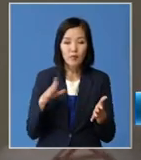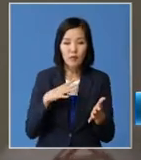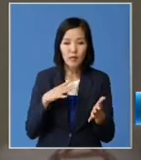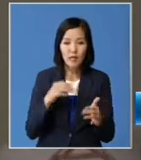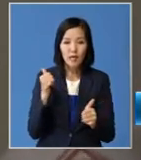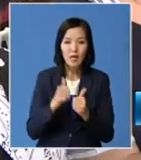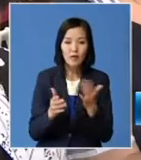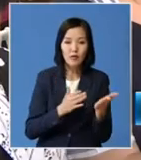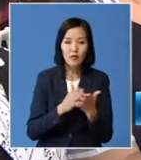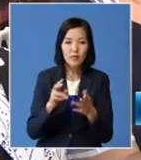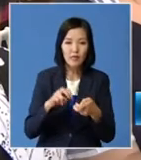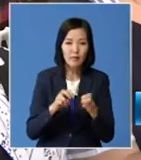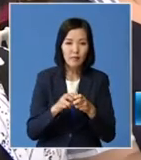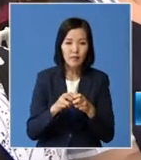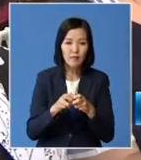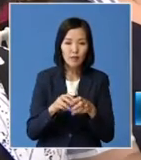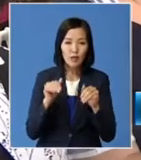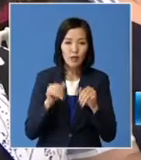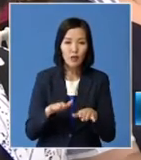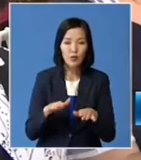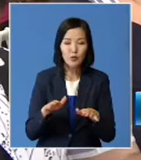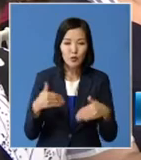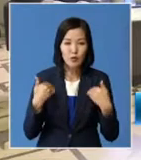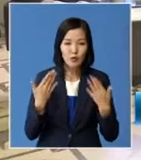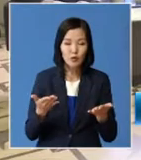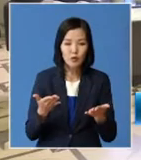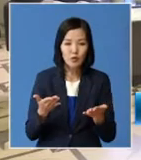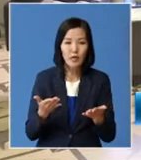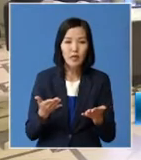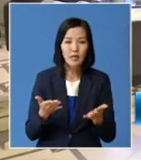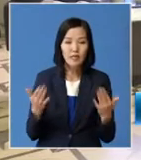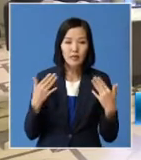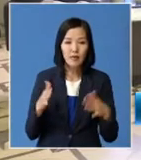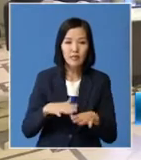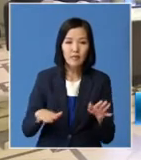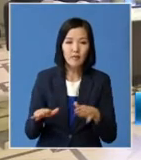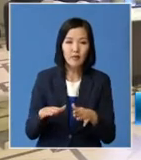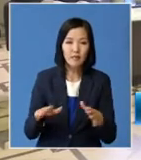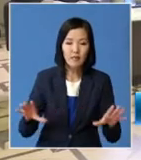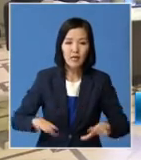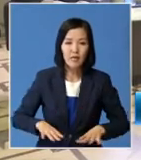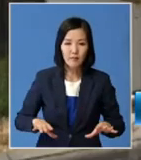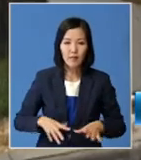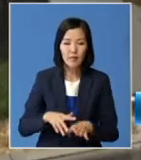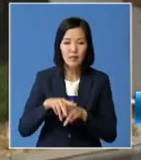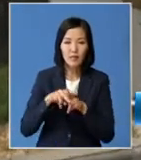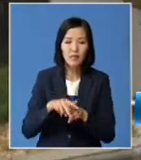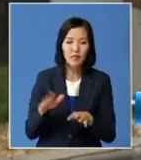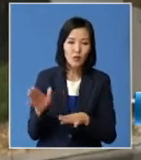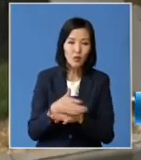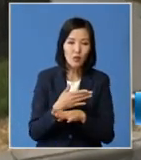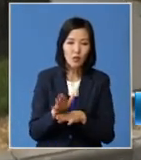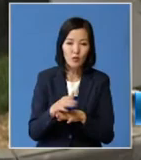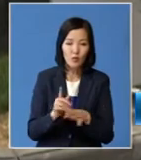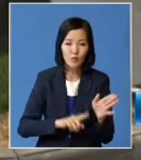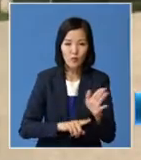әртүрлі саладағы мәселелерді көтеріп, шешу жолдарын айтты. Сонымен қатар енді демалыс аймақтарында атпен серуен қолға алынбақ. Енді демалушылар тек